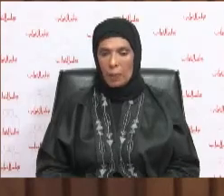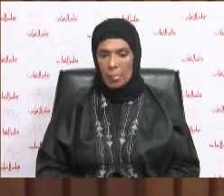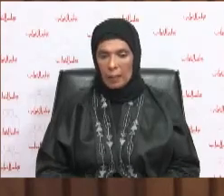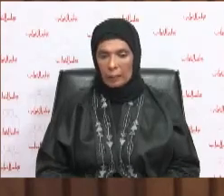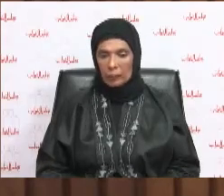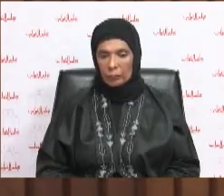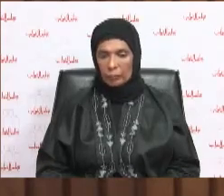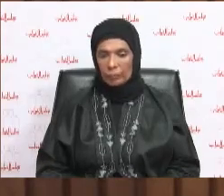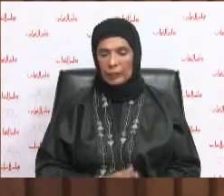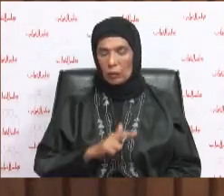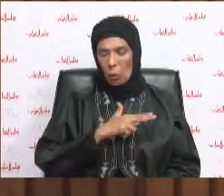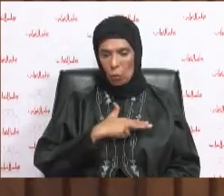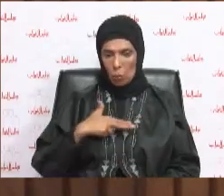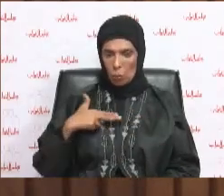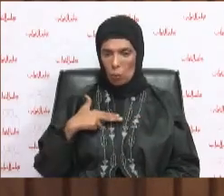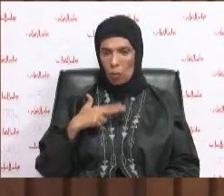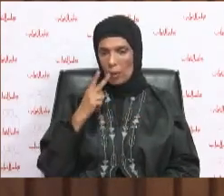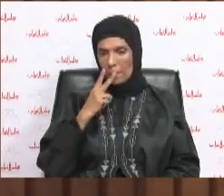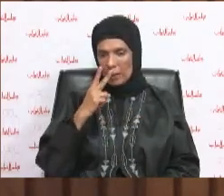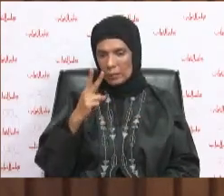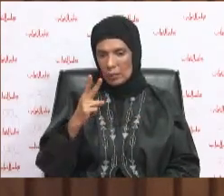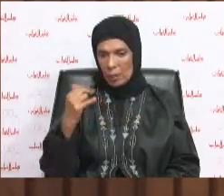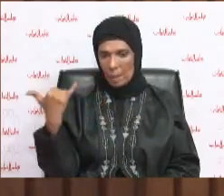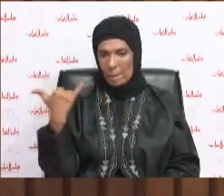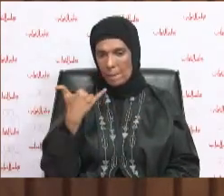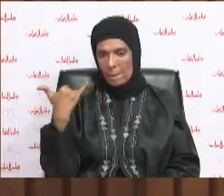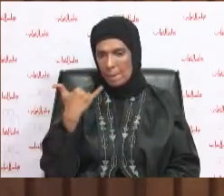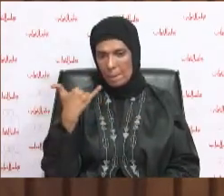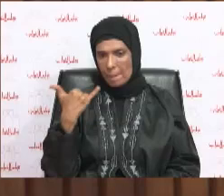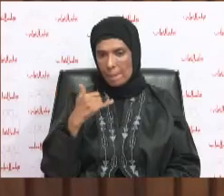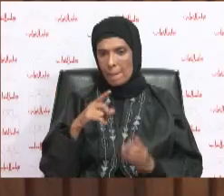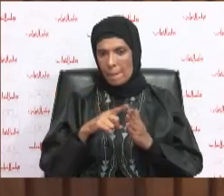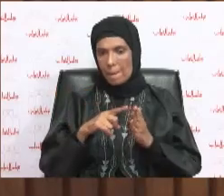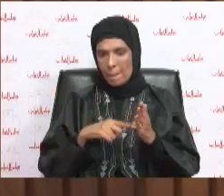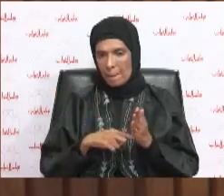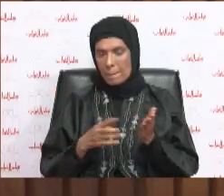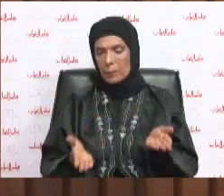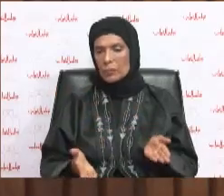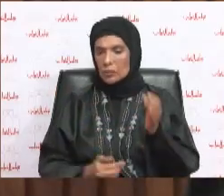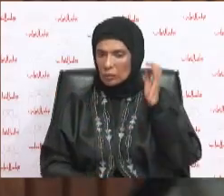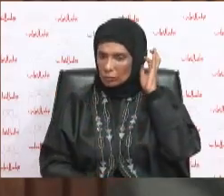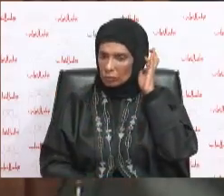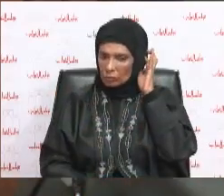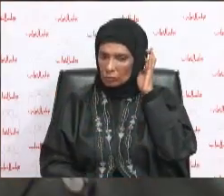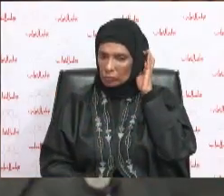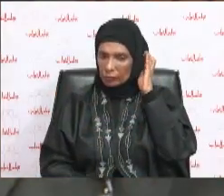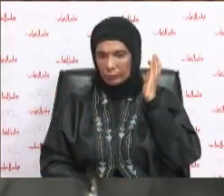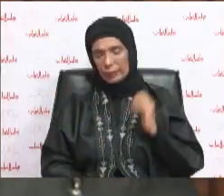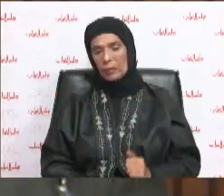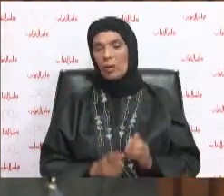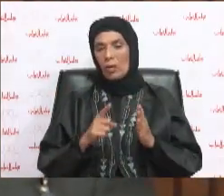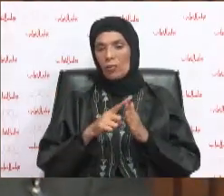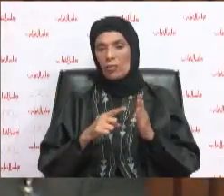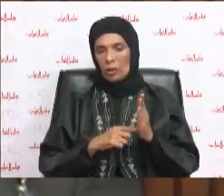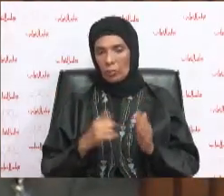هل الحكومه يعني شافت ذي الامر مهم ان يكون من ضمن القوانين الموجوده؟ يعني احنا نشوف يعني في قوانين اهم